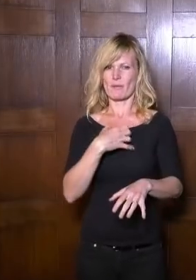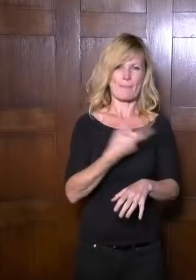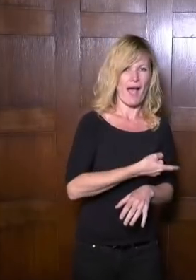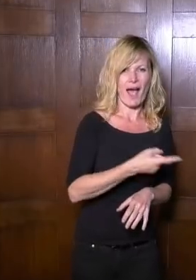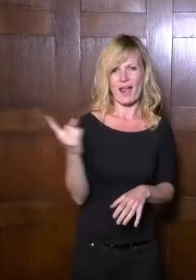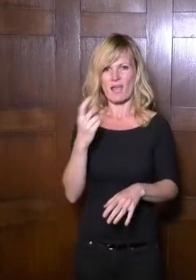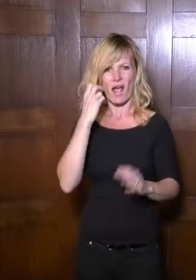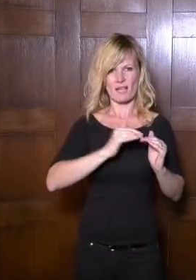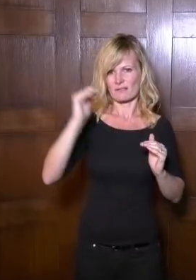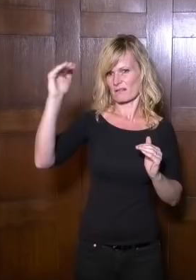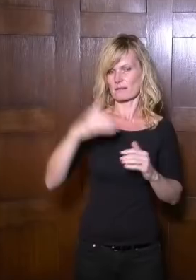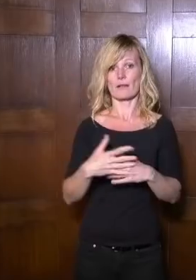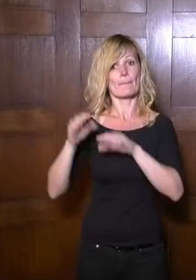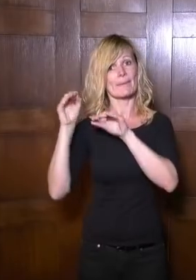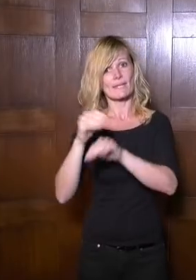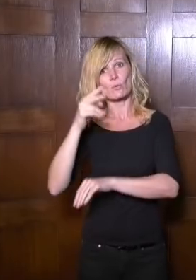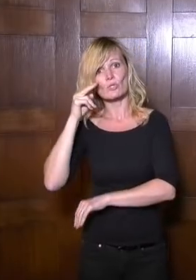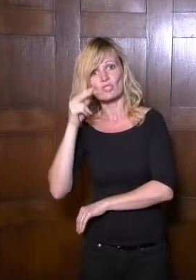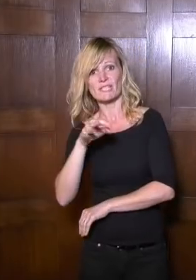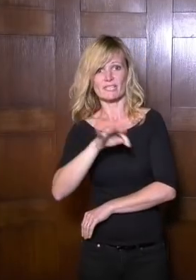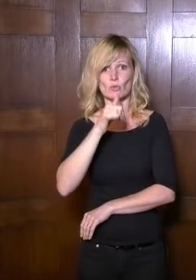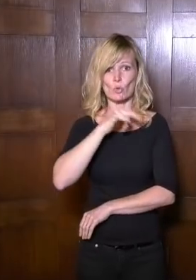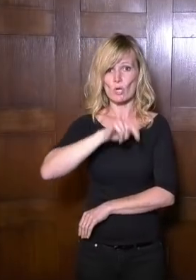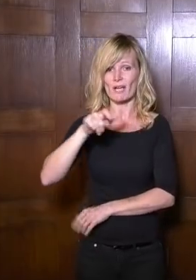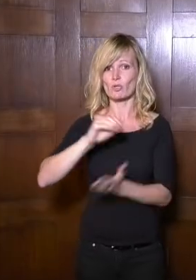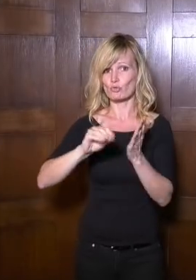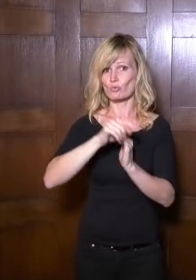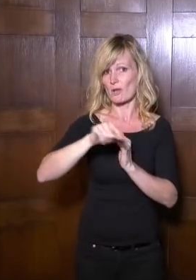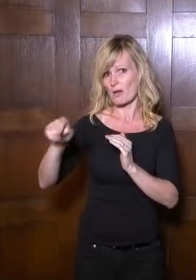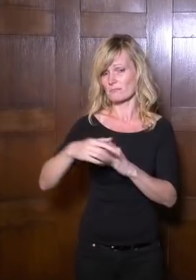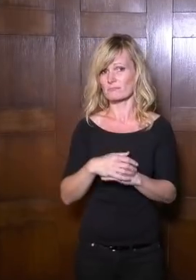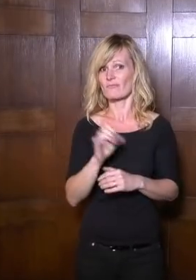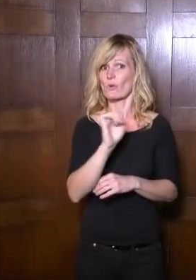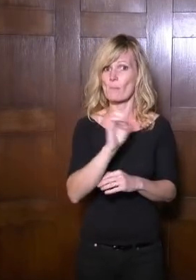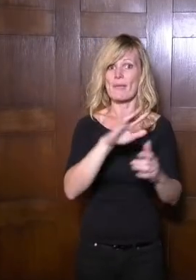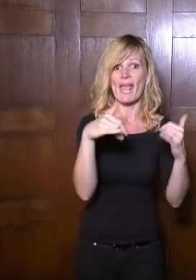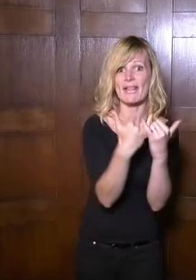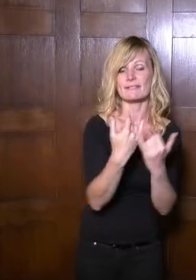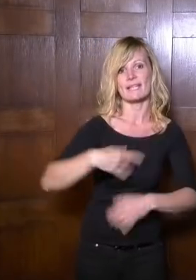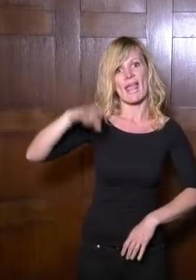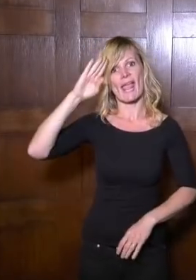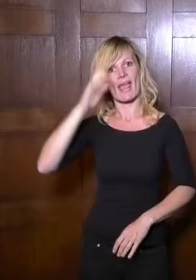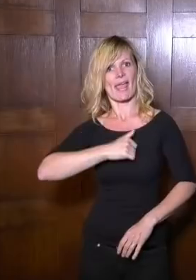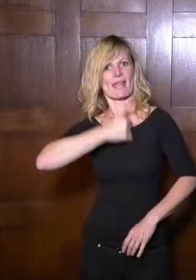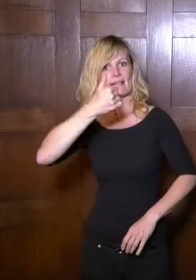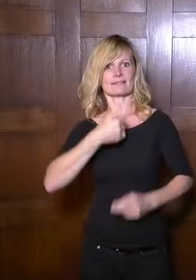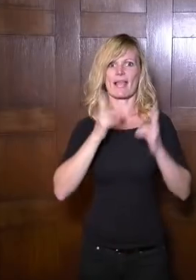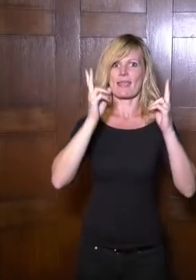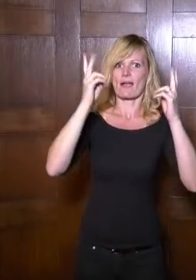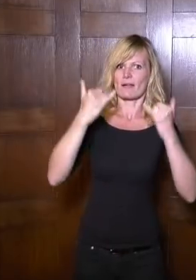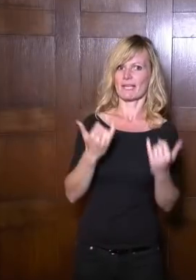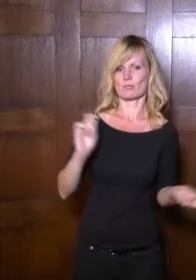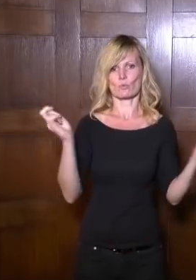betrifft pädagogischer Sichtweise die jüngeren Schüler, weil da kommen die Eltern als sozusagen die Helden, die Lehrer in Frage, die jetzt